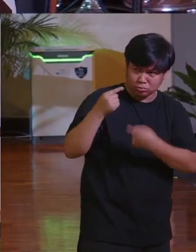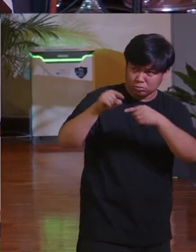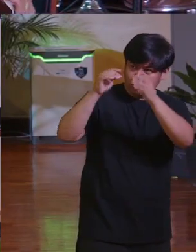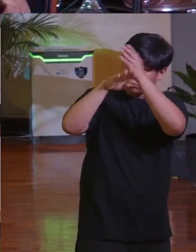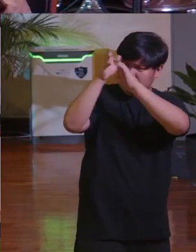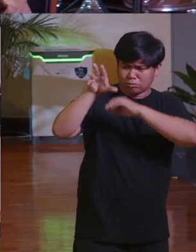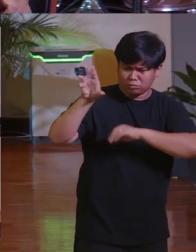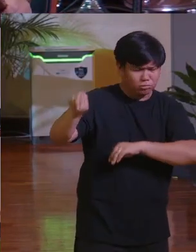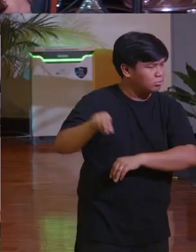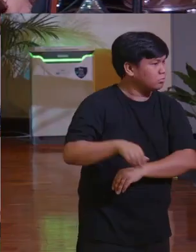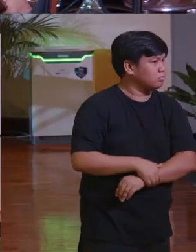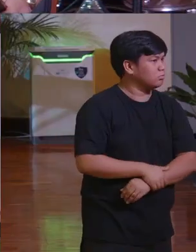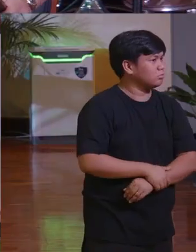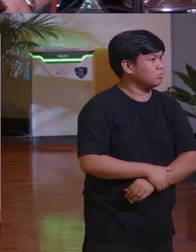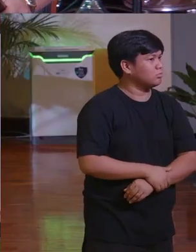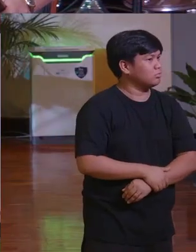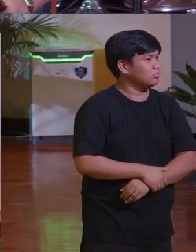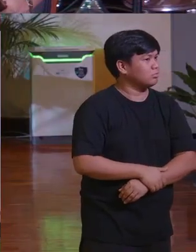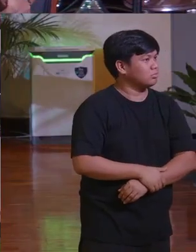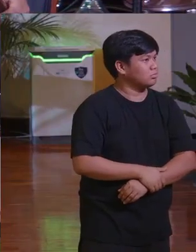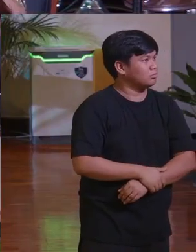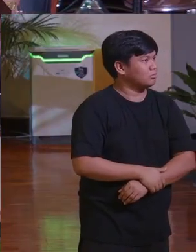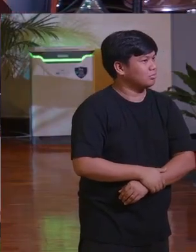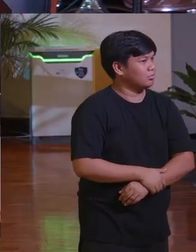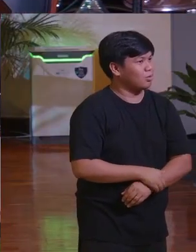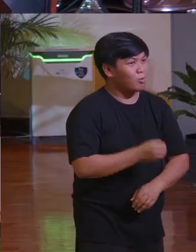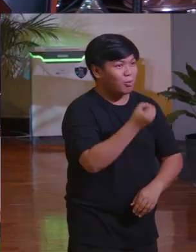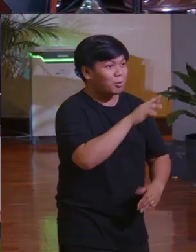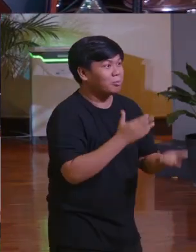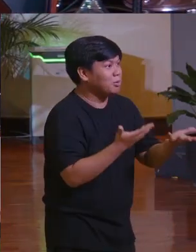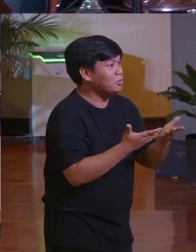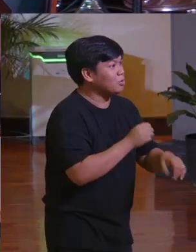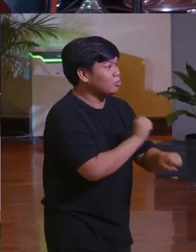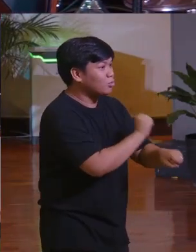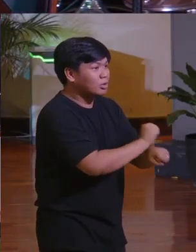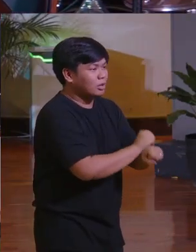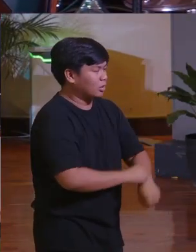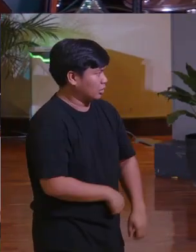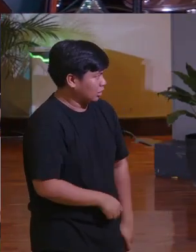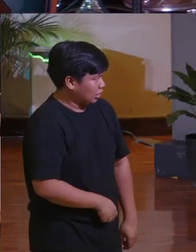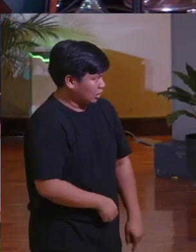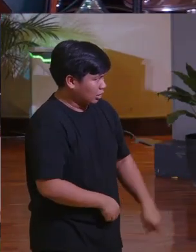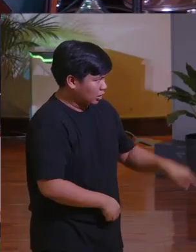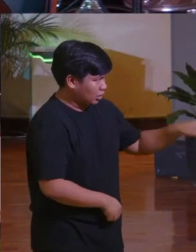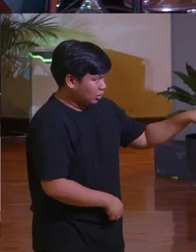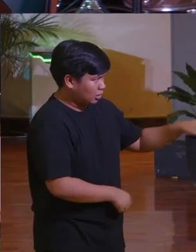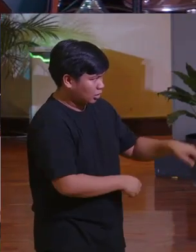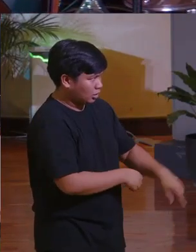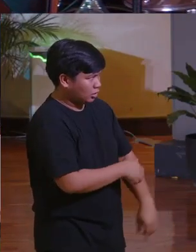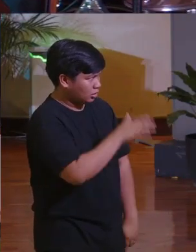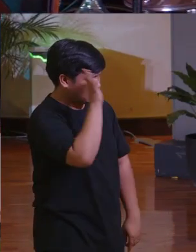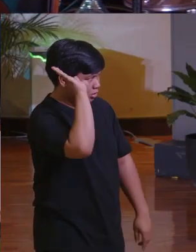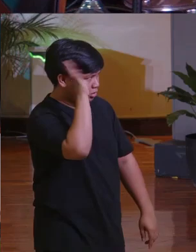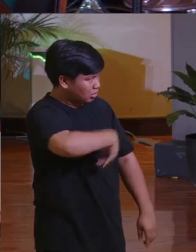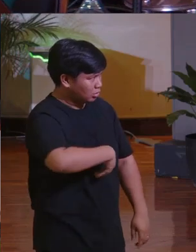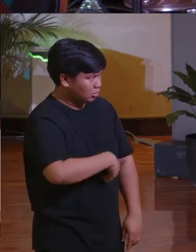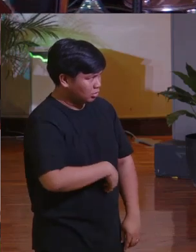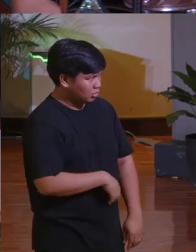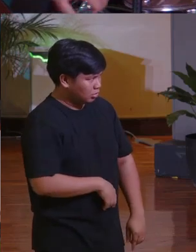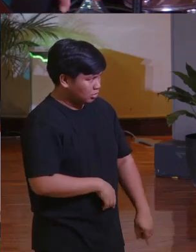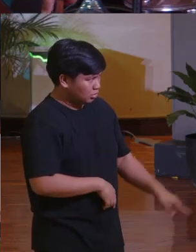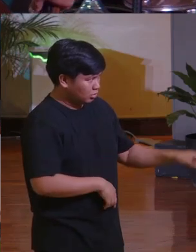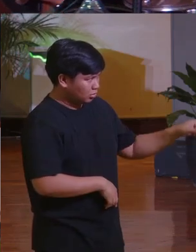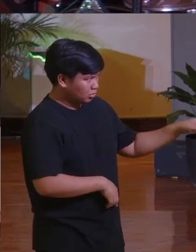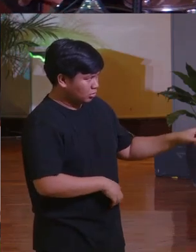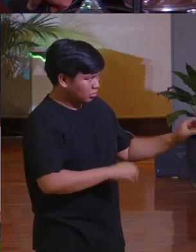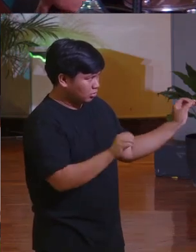Hindi yan nagkakaiba sa kasama natin sa opisina na makulit, palaging nagtatanong